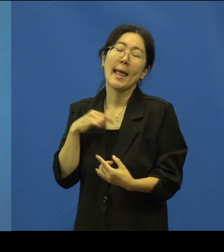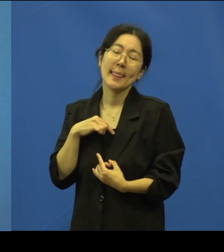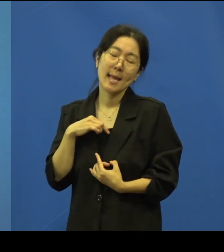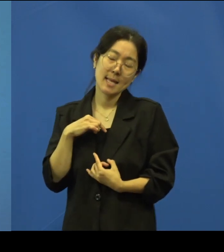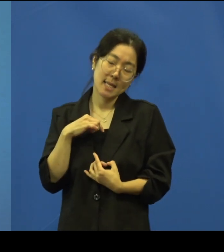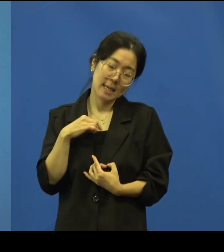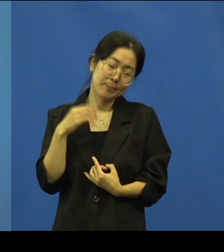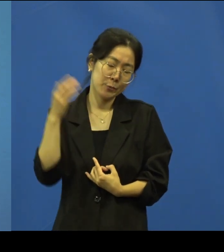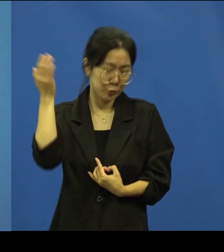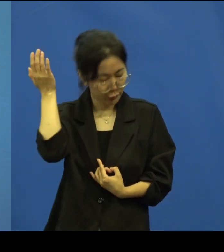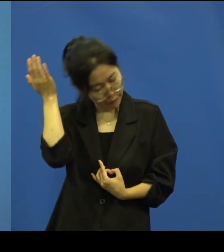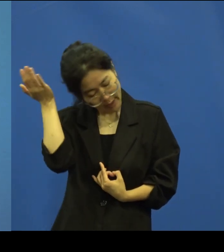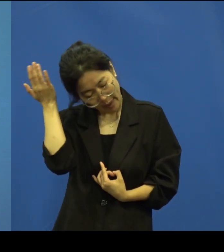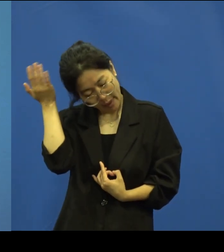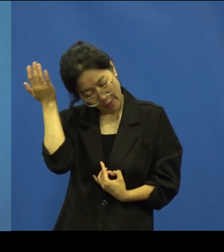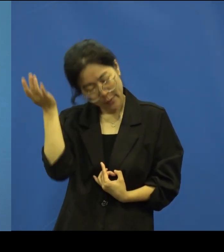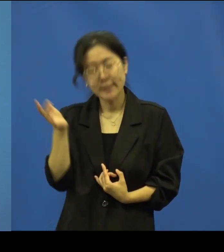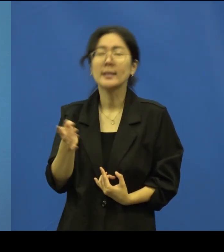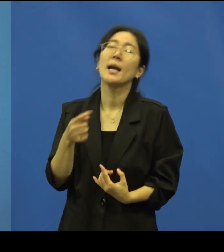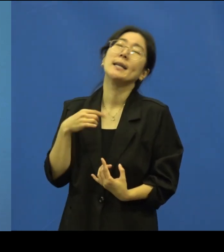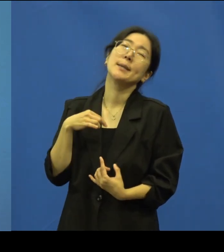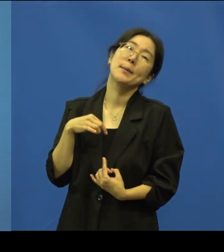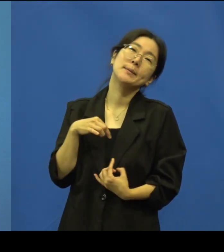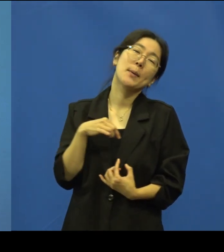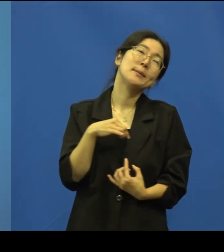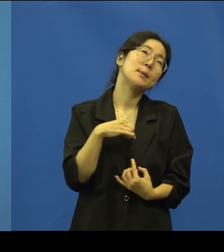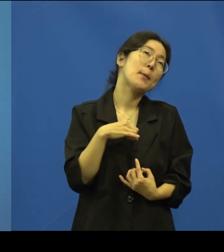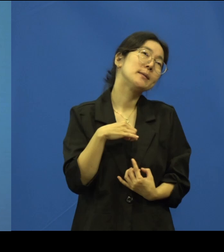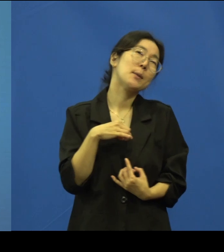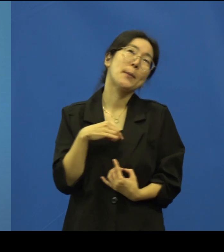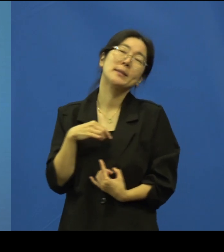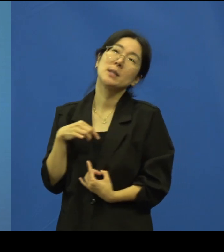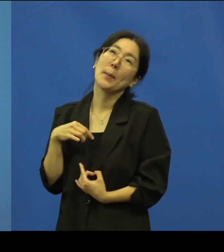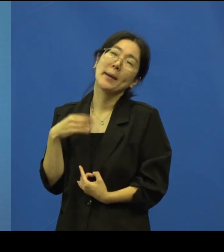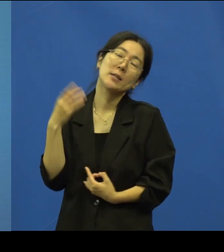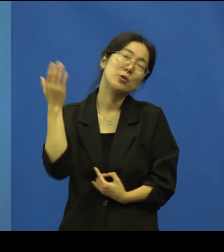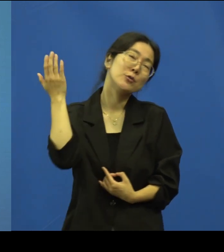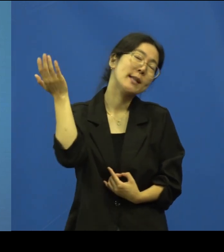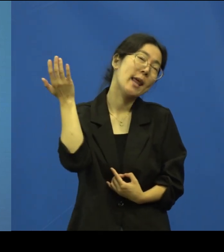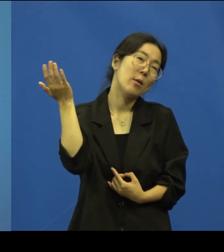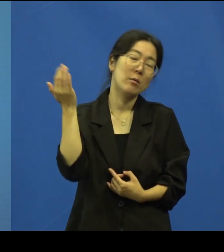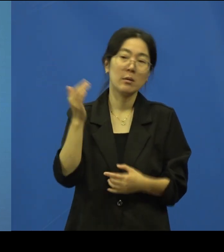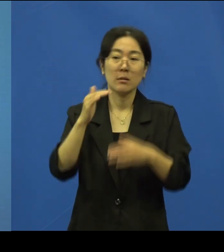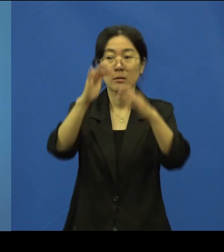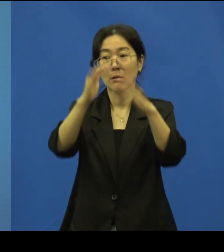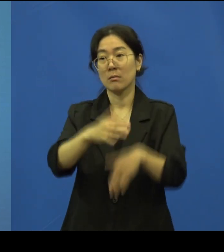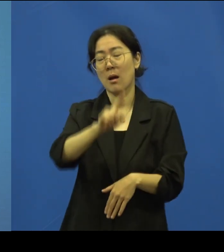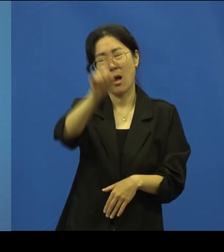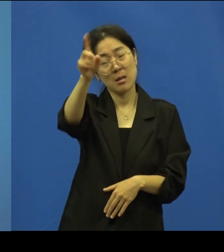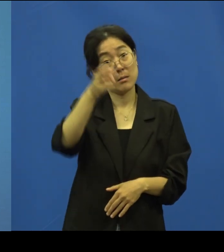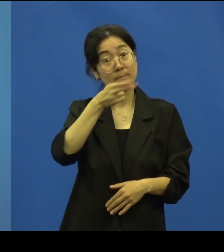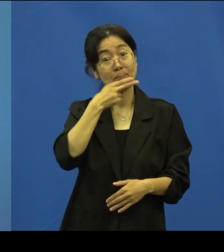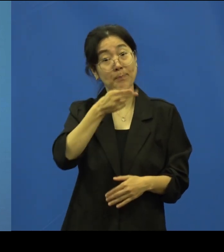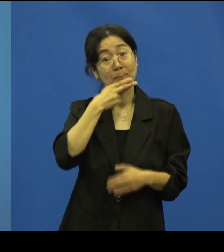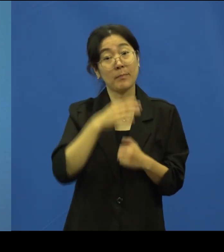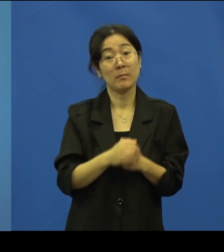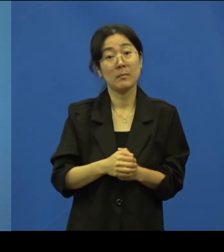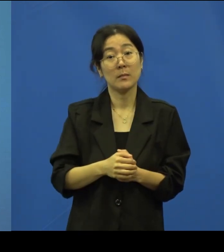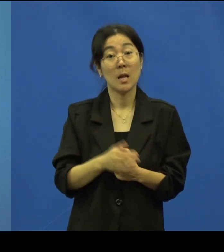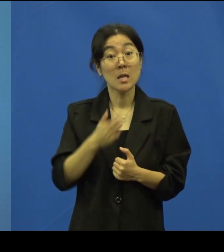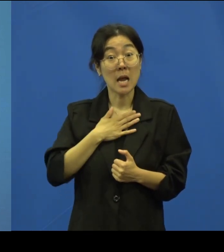대해서는 제가 침묵 기도를 찾다가 깜짝 놀랐어요. 성경이 우리가